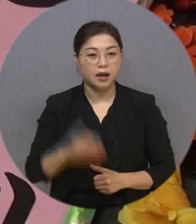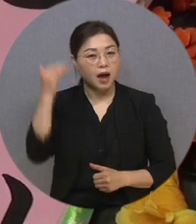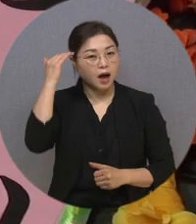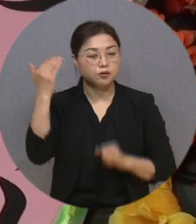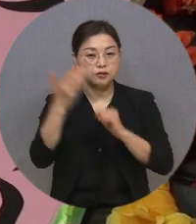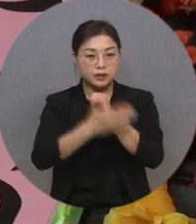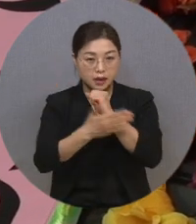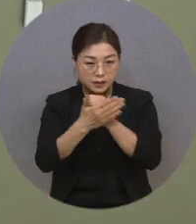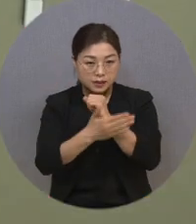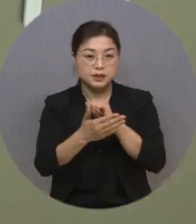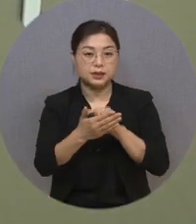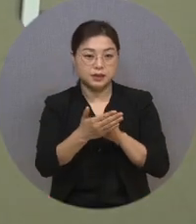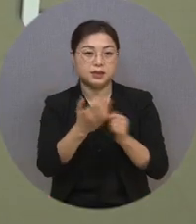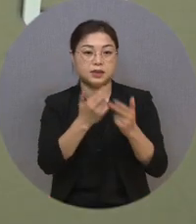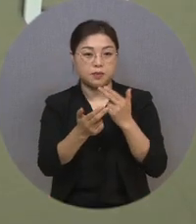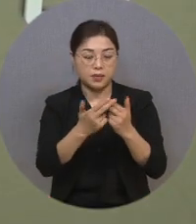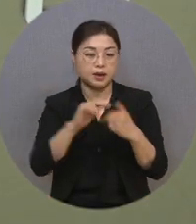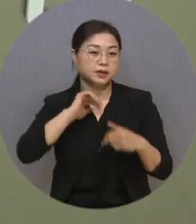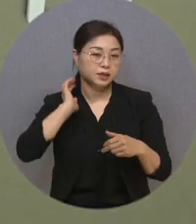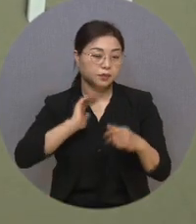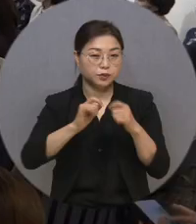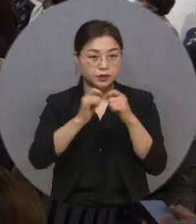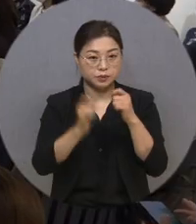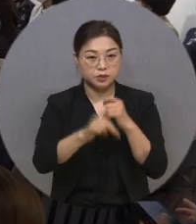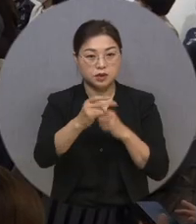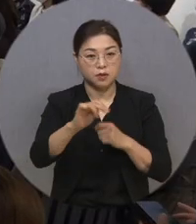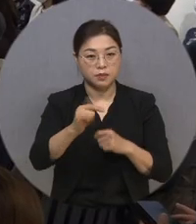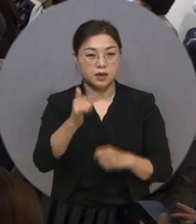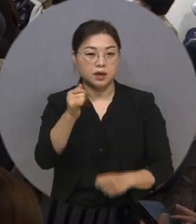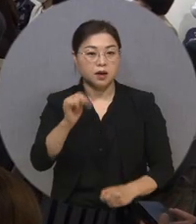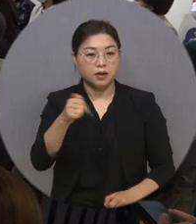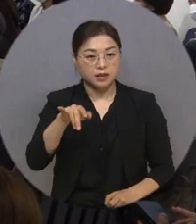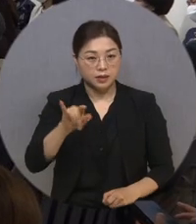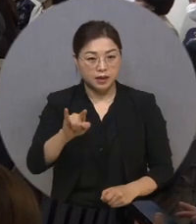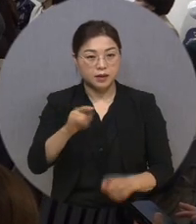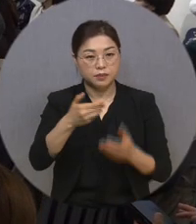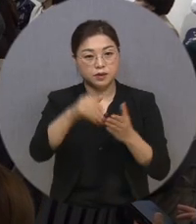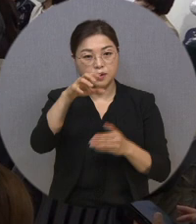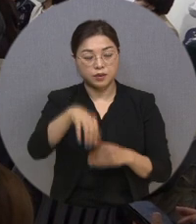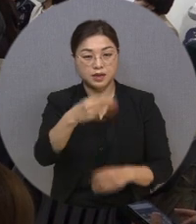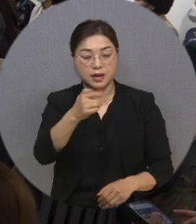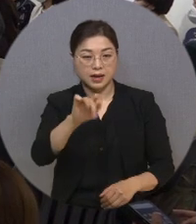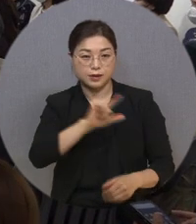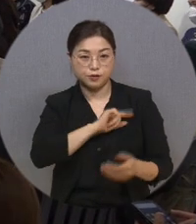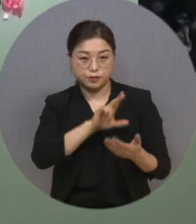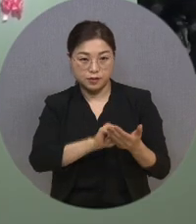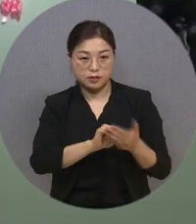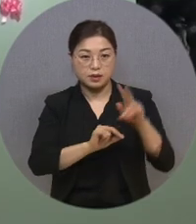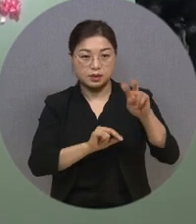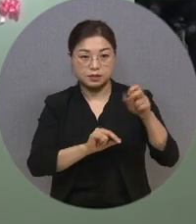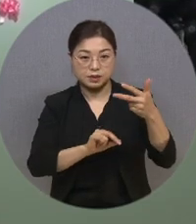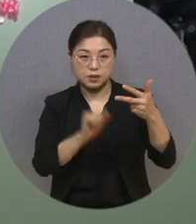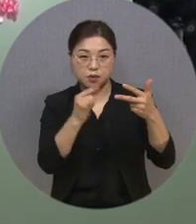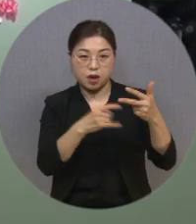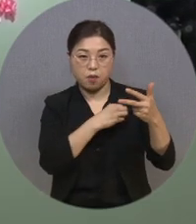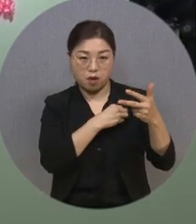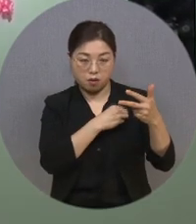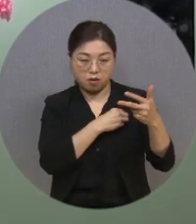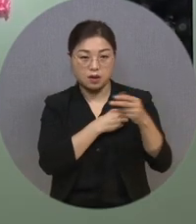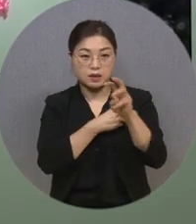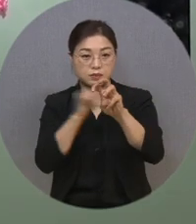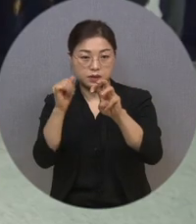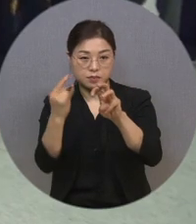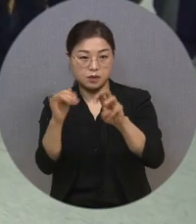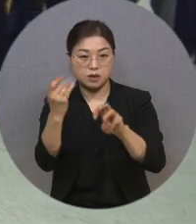한국사진작가협회 의정부 지부는 경민현대미술관에서 라인을 주제로 한 제27회 회원전과 제30회